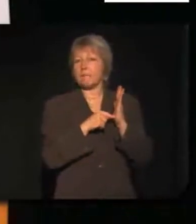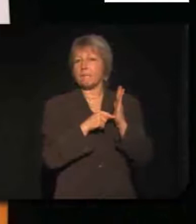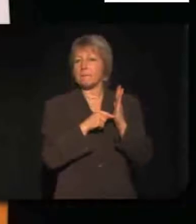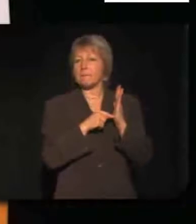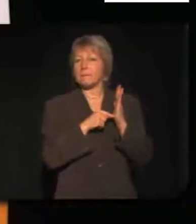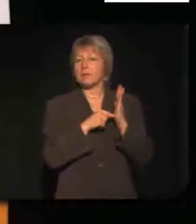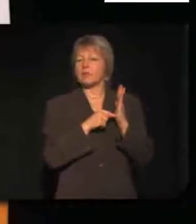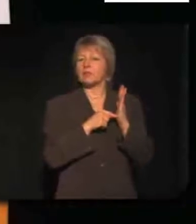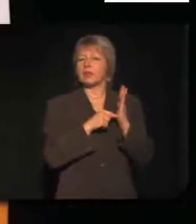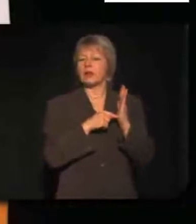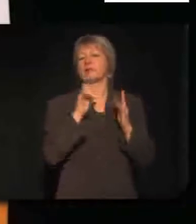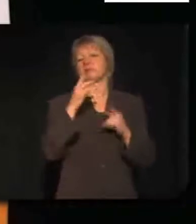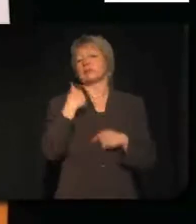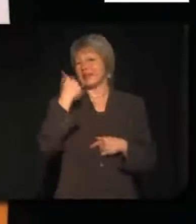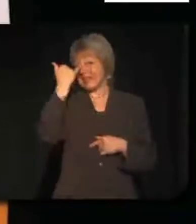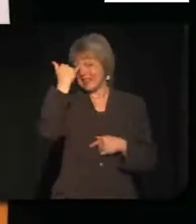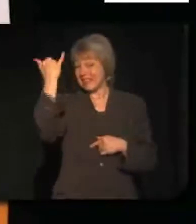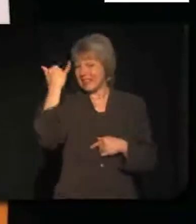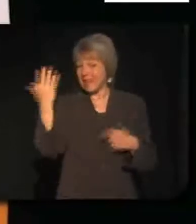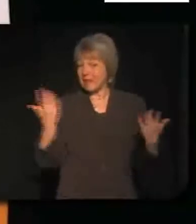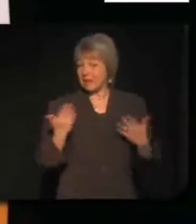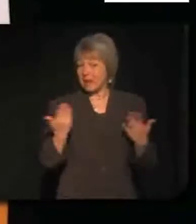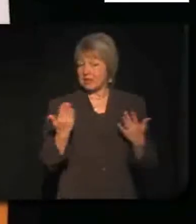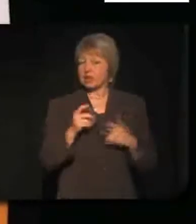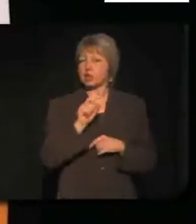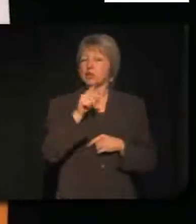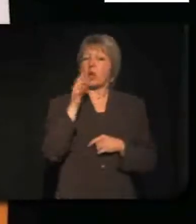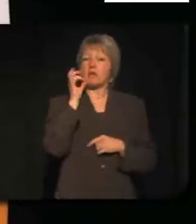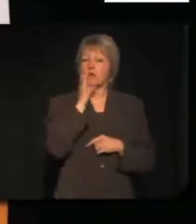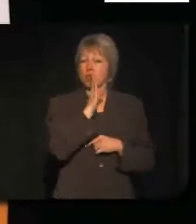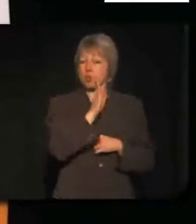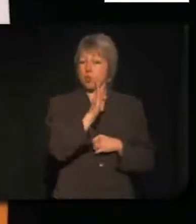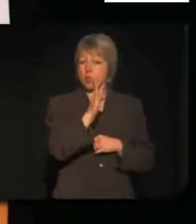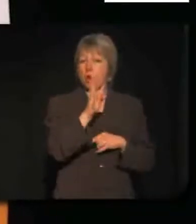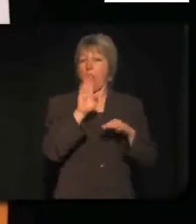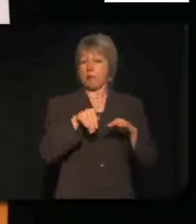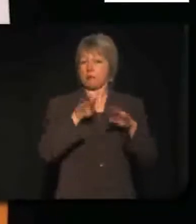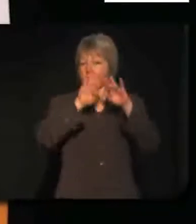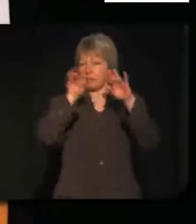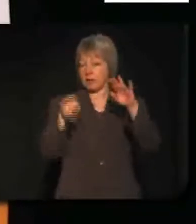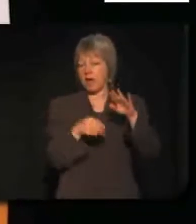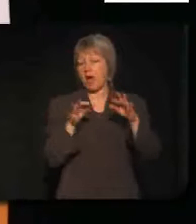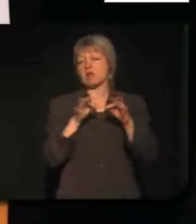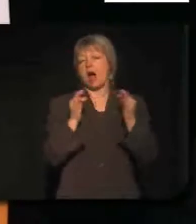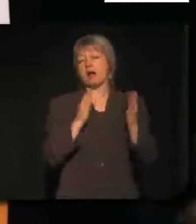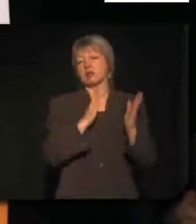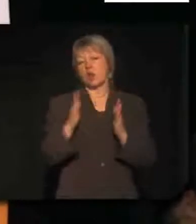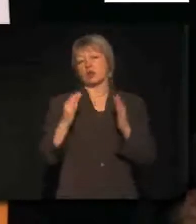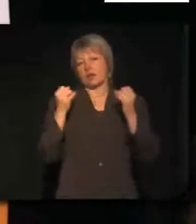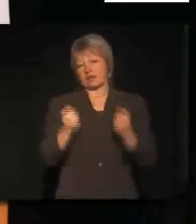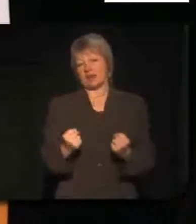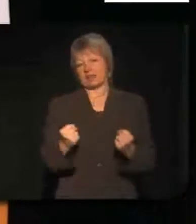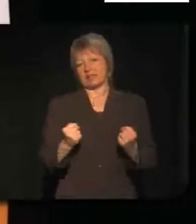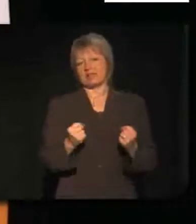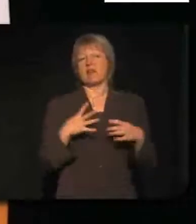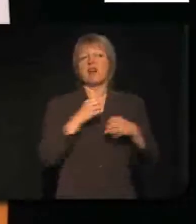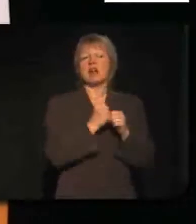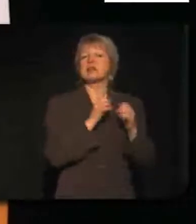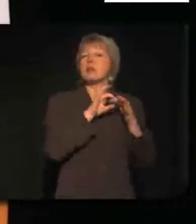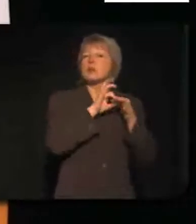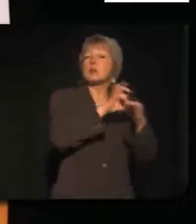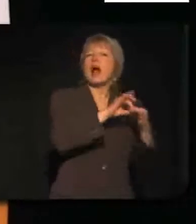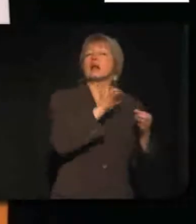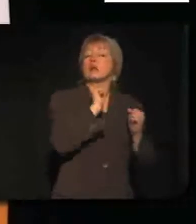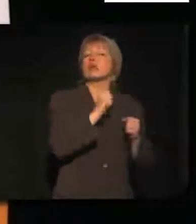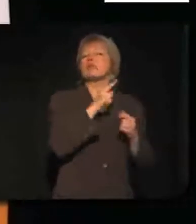folgende Idee ab 12 Uhr ist die Tagesordnung fix die Versammlungsleitung darf gerne noch was ändern wenn was dringendes